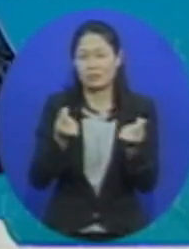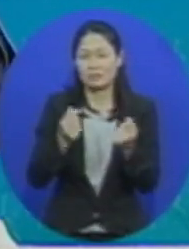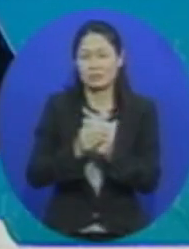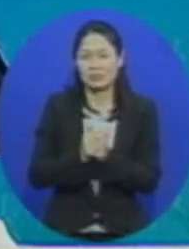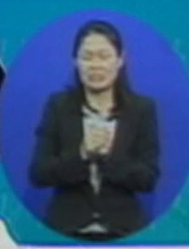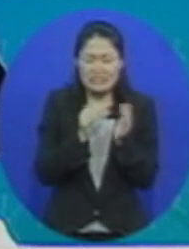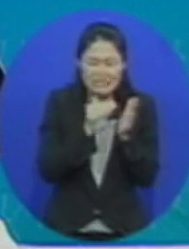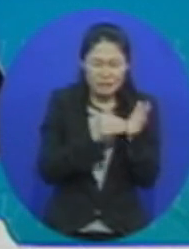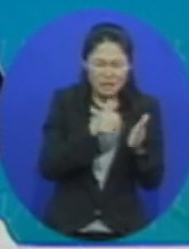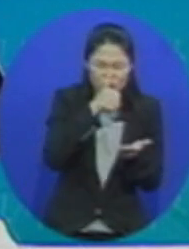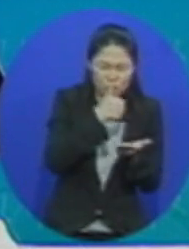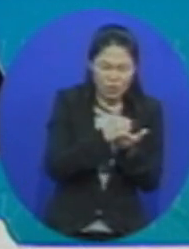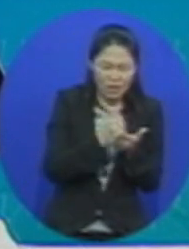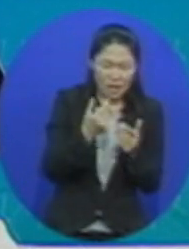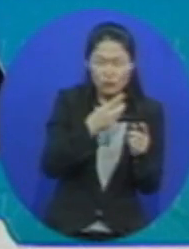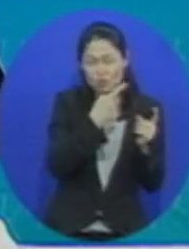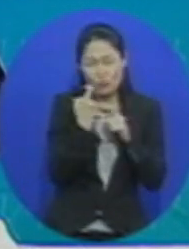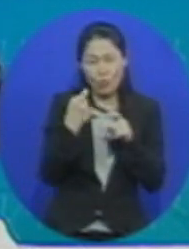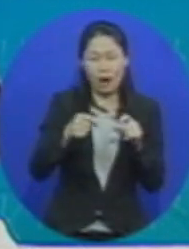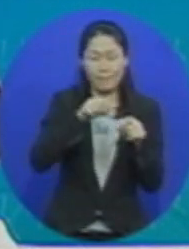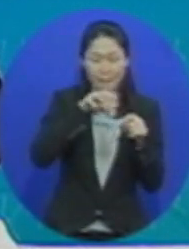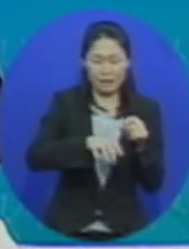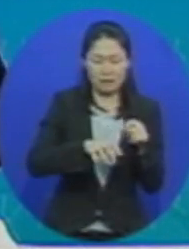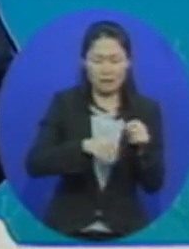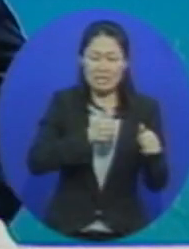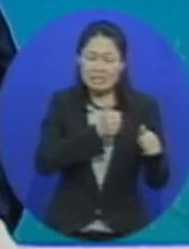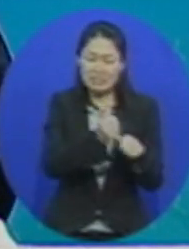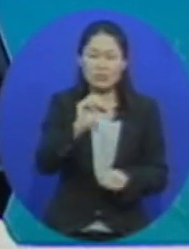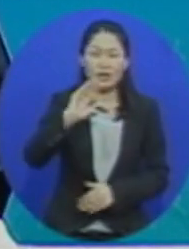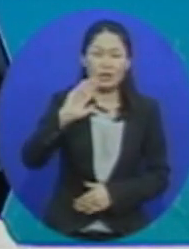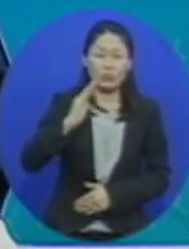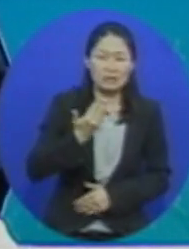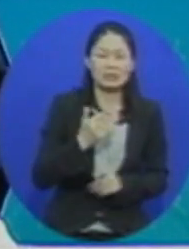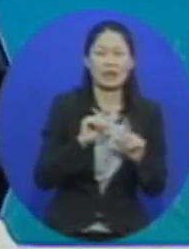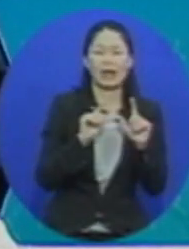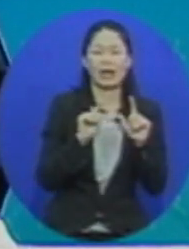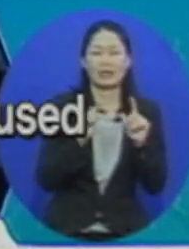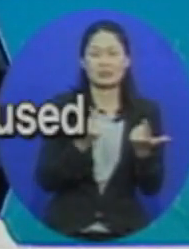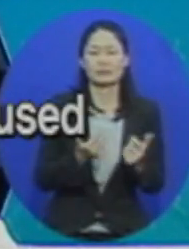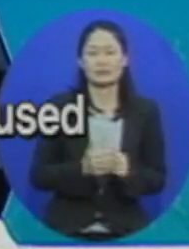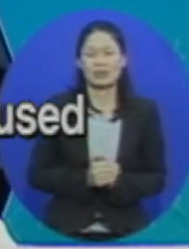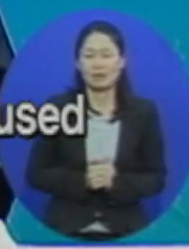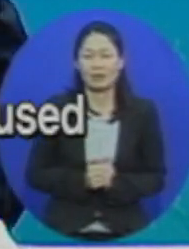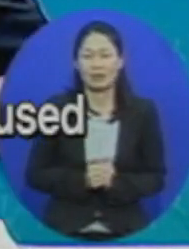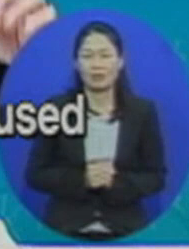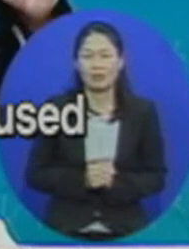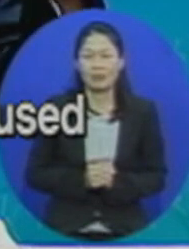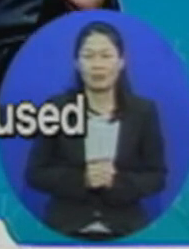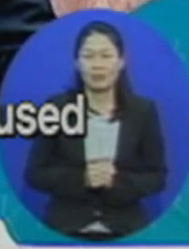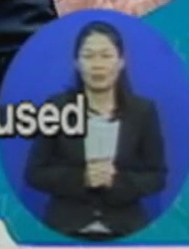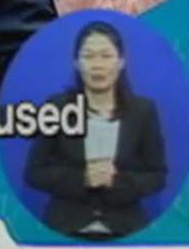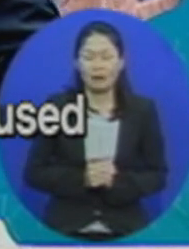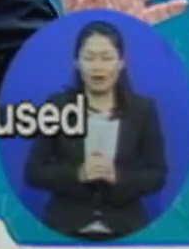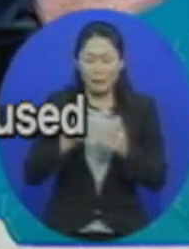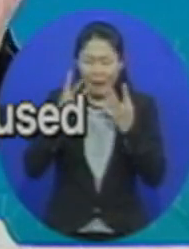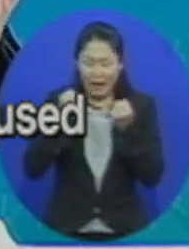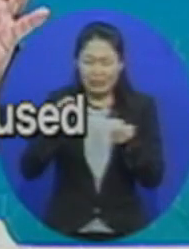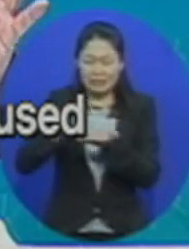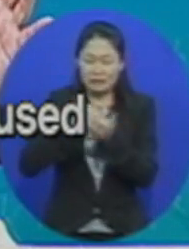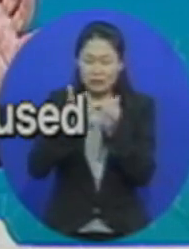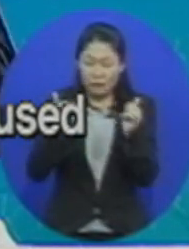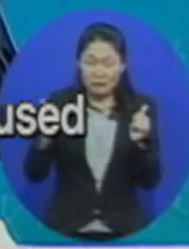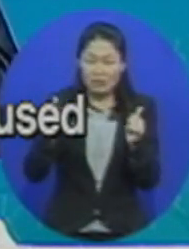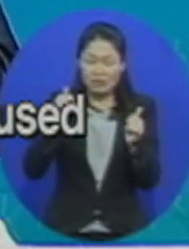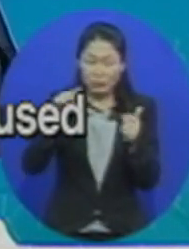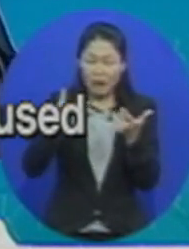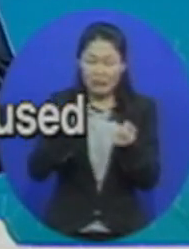은밀한 죄의 유혹 앞에서 승리하게 제시 않더라고 말이에요 얼마나 많은 그리스도인들이 이 문제